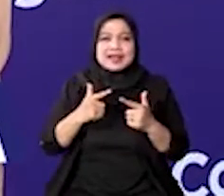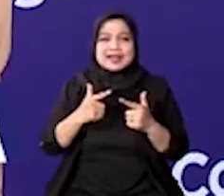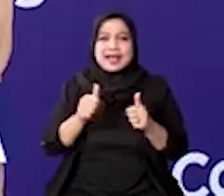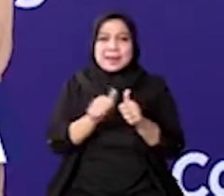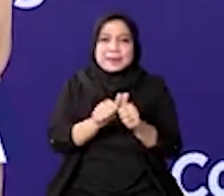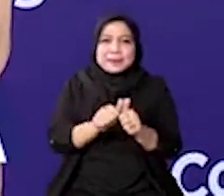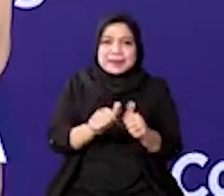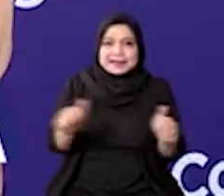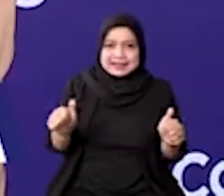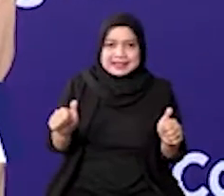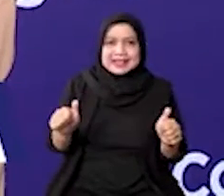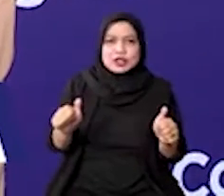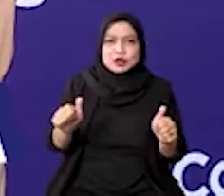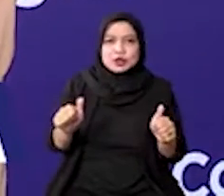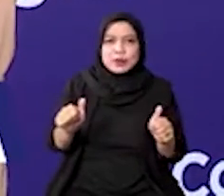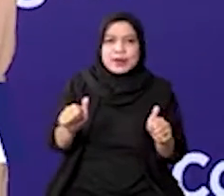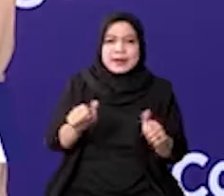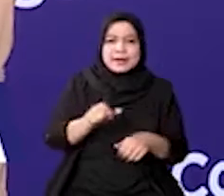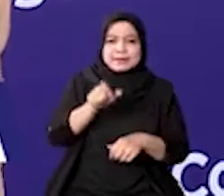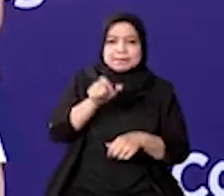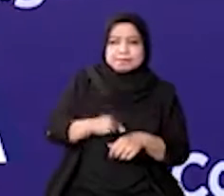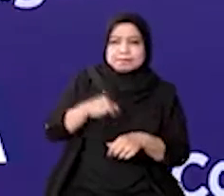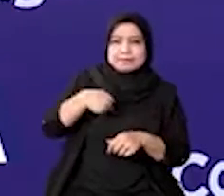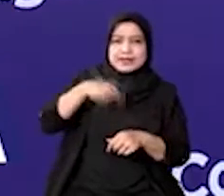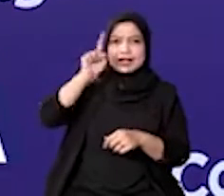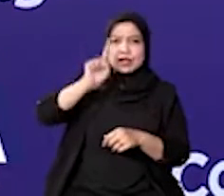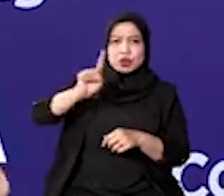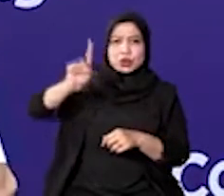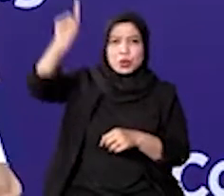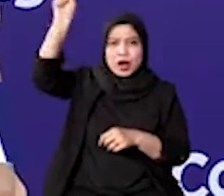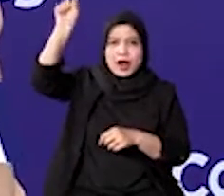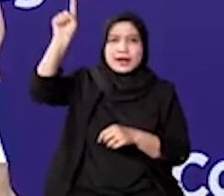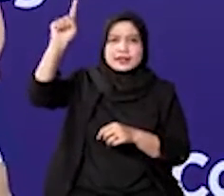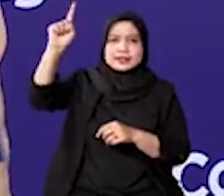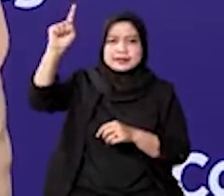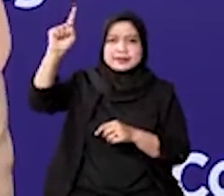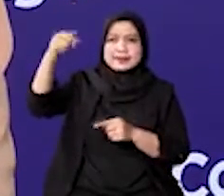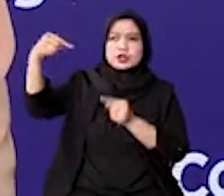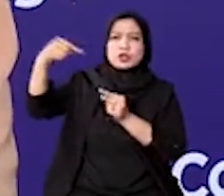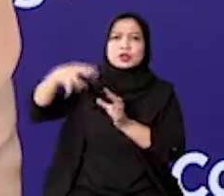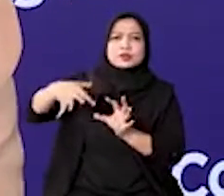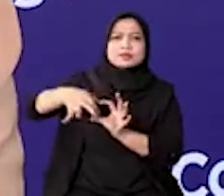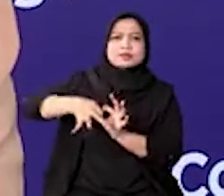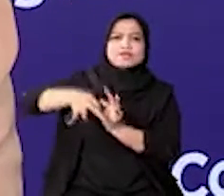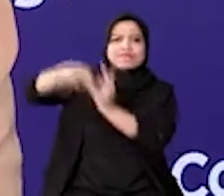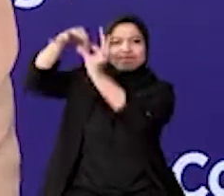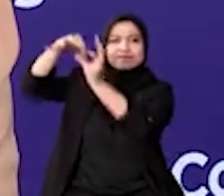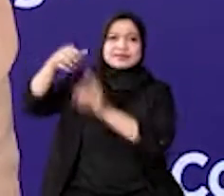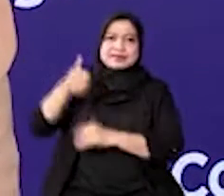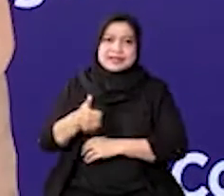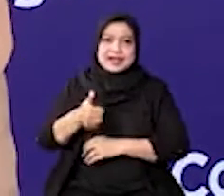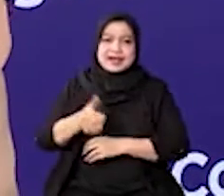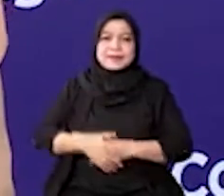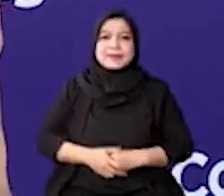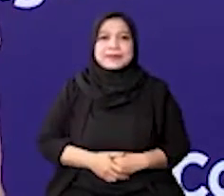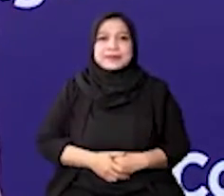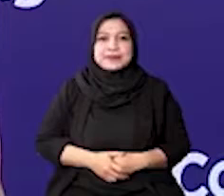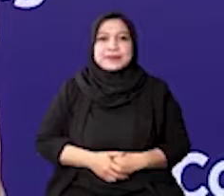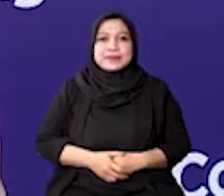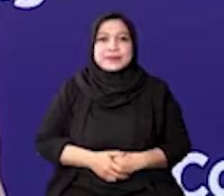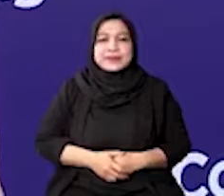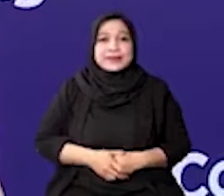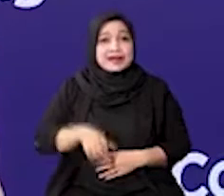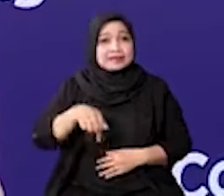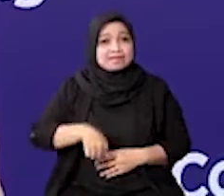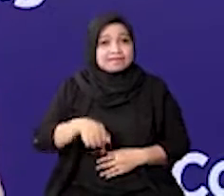kita dengan Sang Pencipta nah pemirsa Satgas penanganan covid-19 ini ee mengajak seluruh masyarakat akat untuk